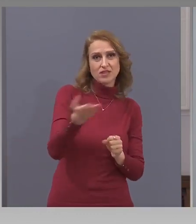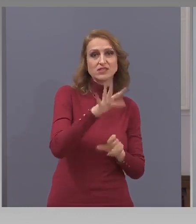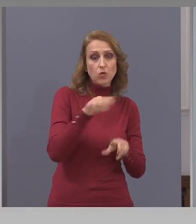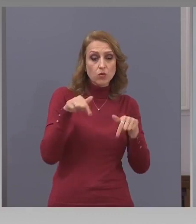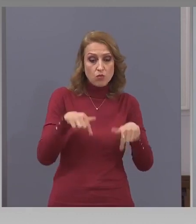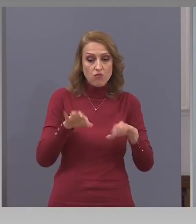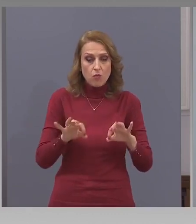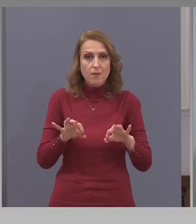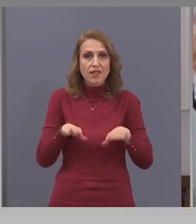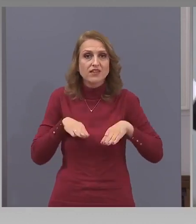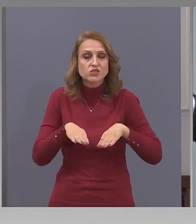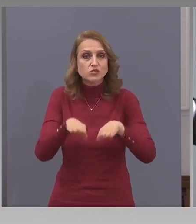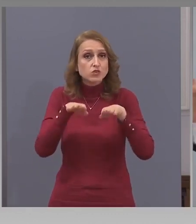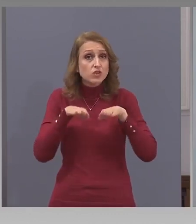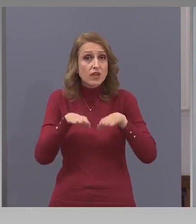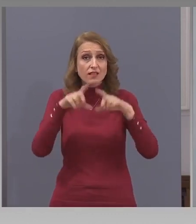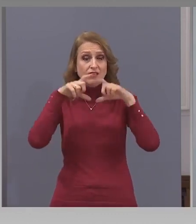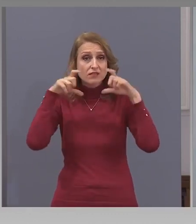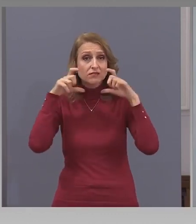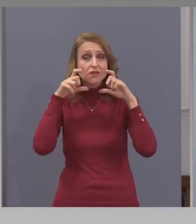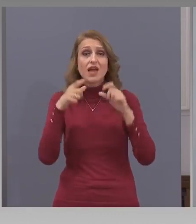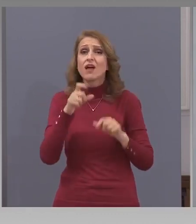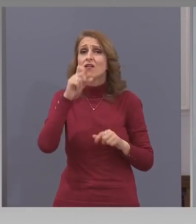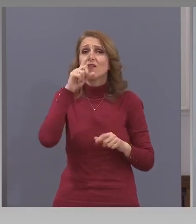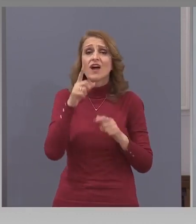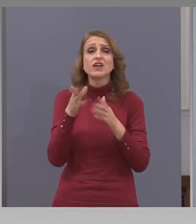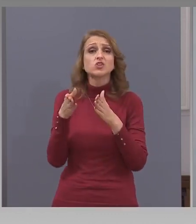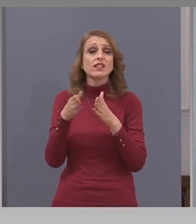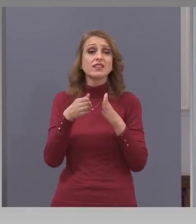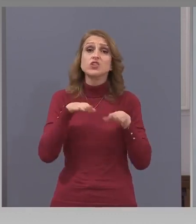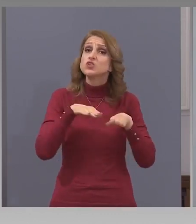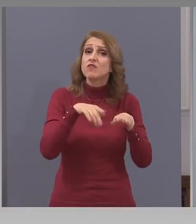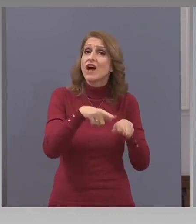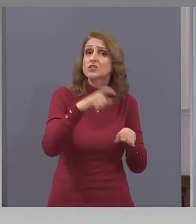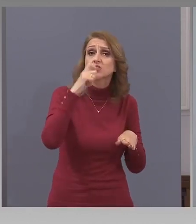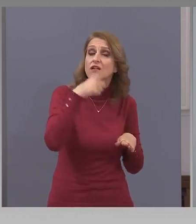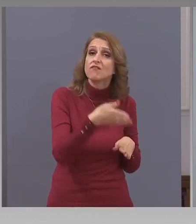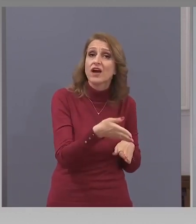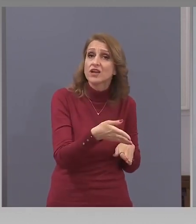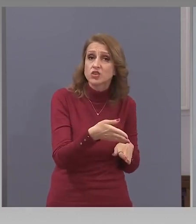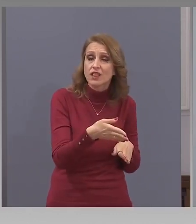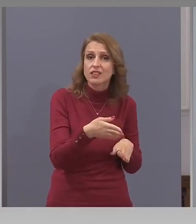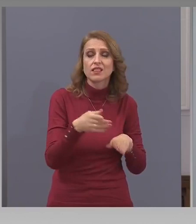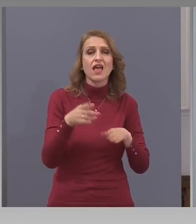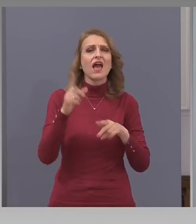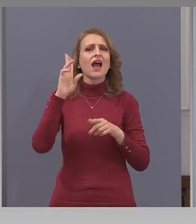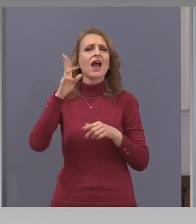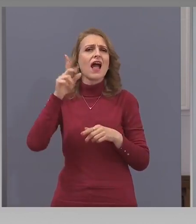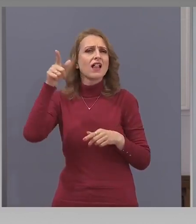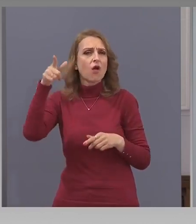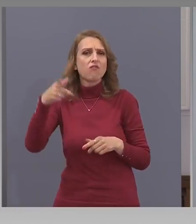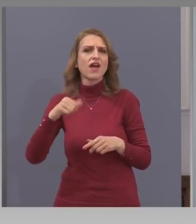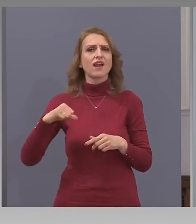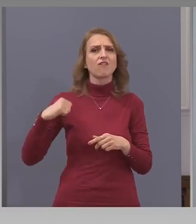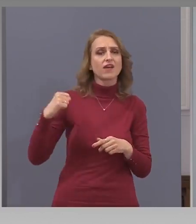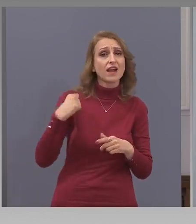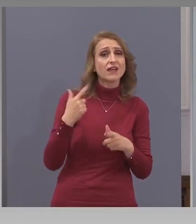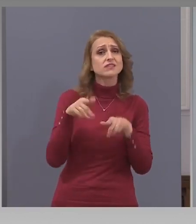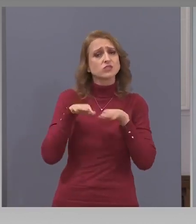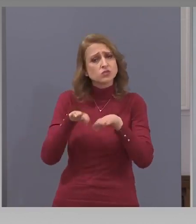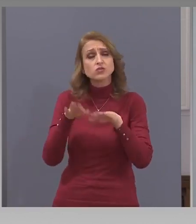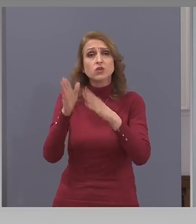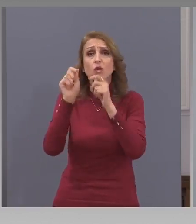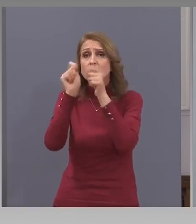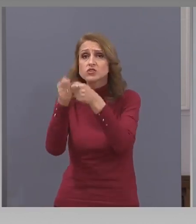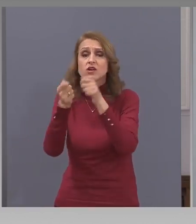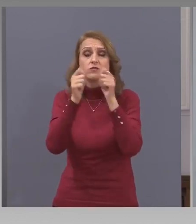да са сигурни. Колкото е важен доктора, днеска толкова е важна и шивачката в Калофер или в Враца. Защото това е, за